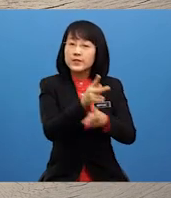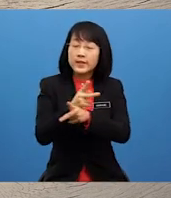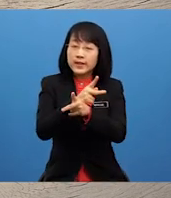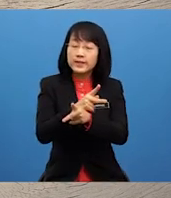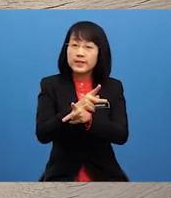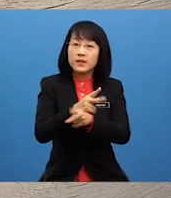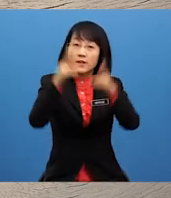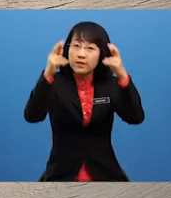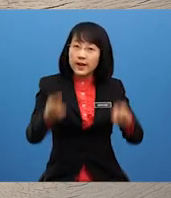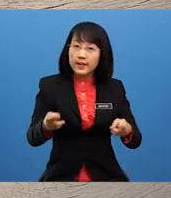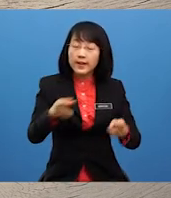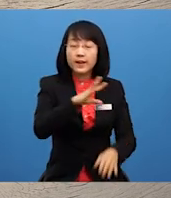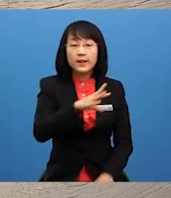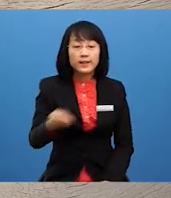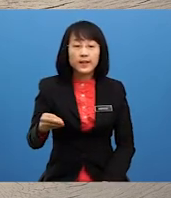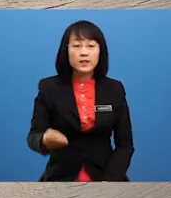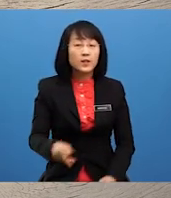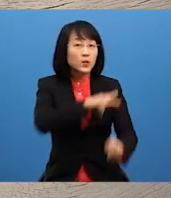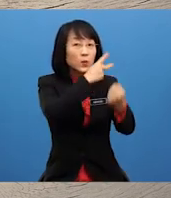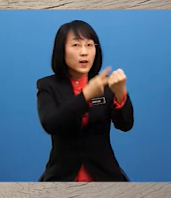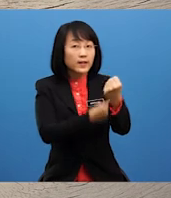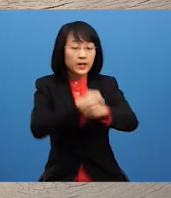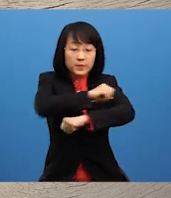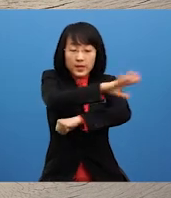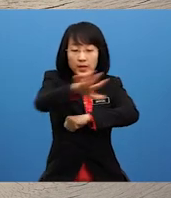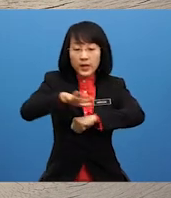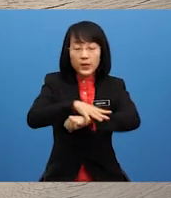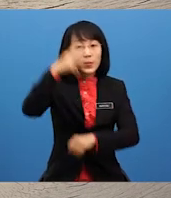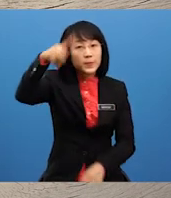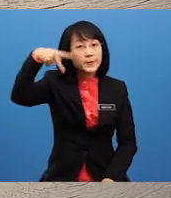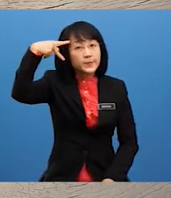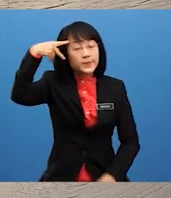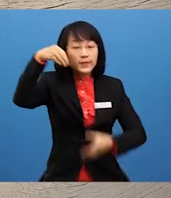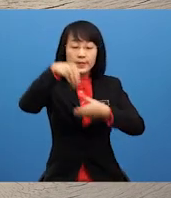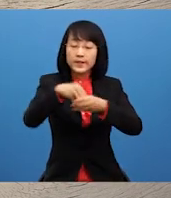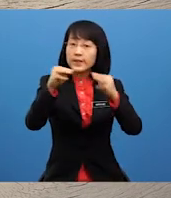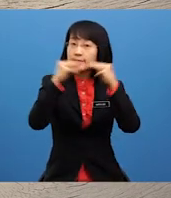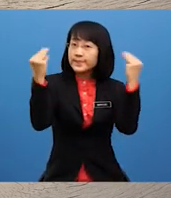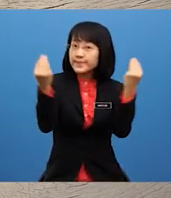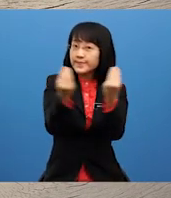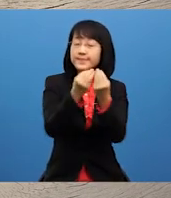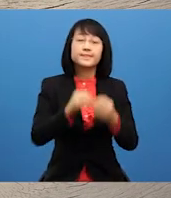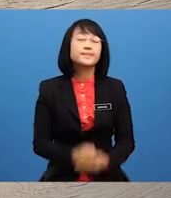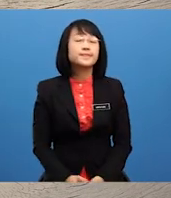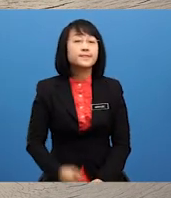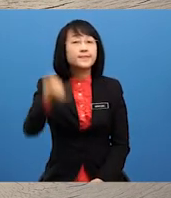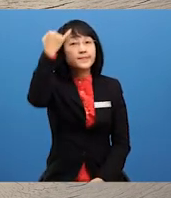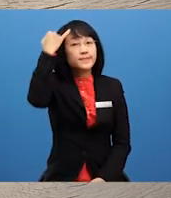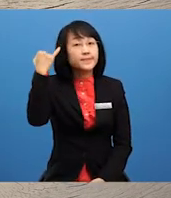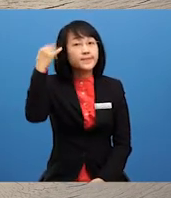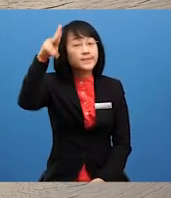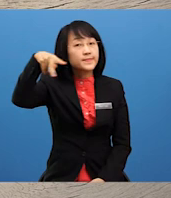dan mengukuhkan pengaruh politiknya dalam kalangan masyarakat. Ilmu politik juga akan